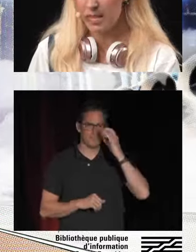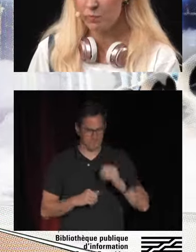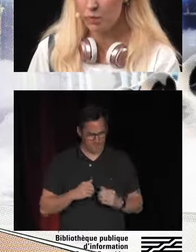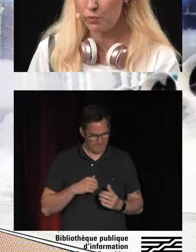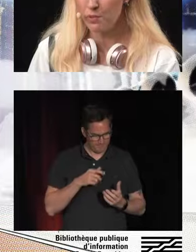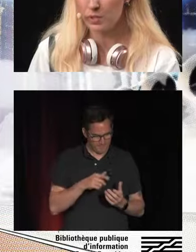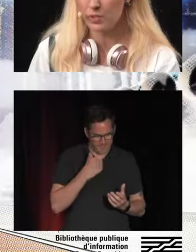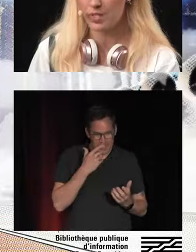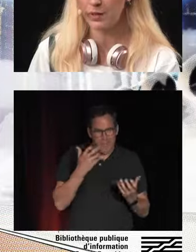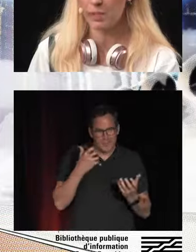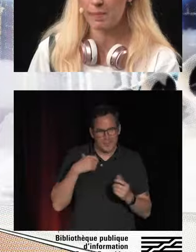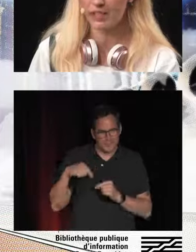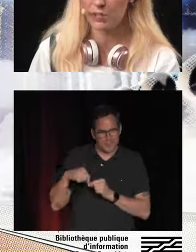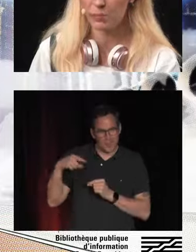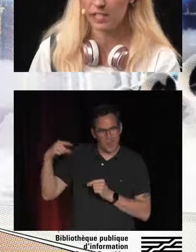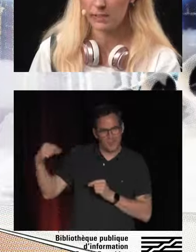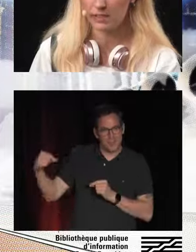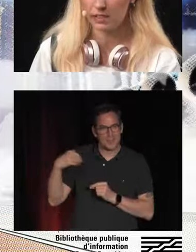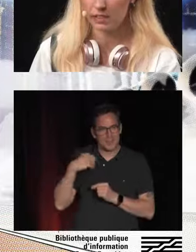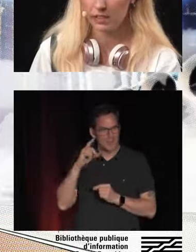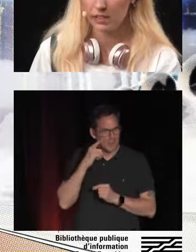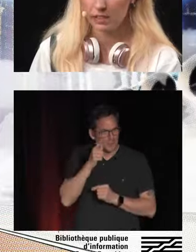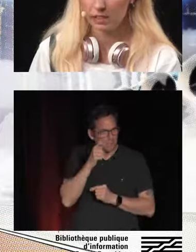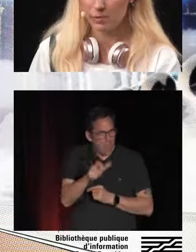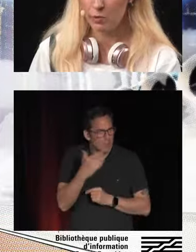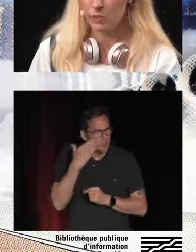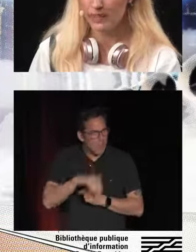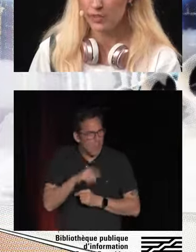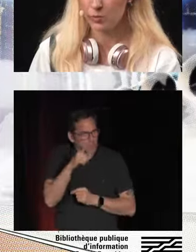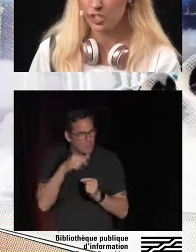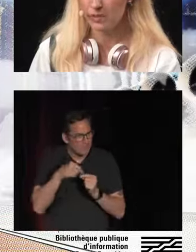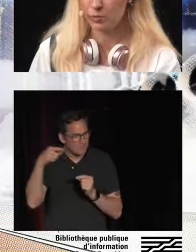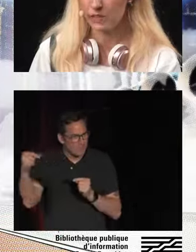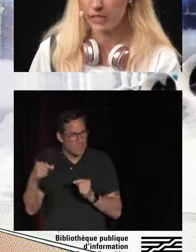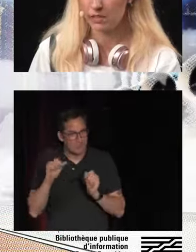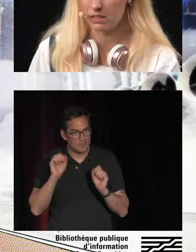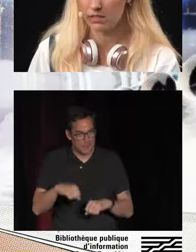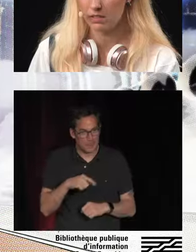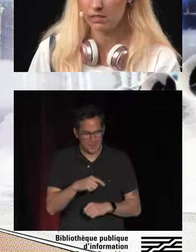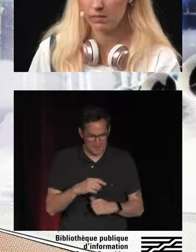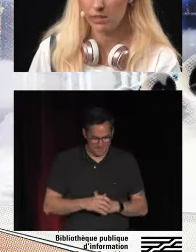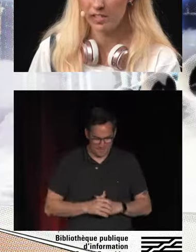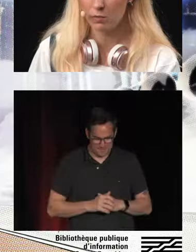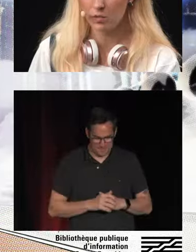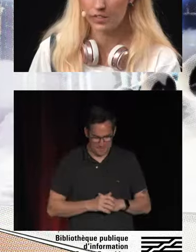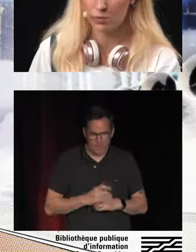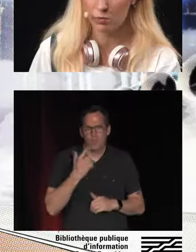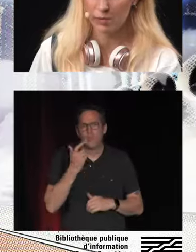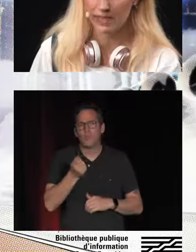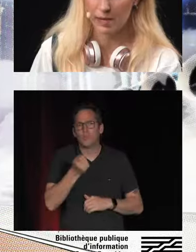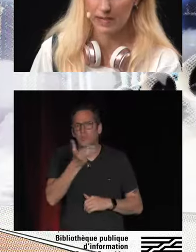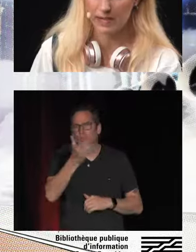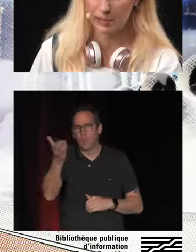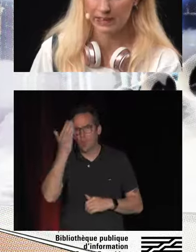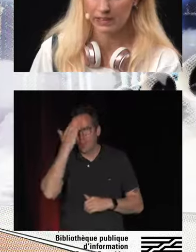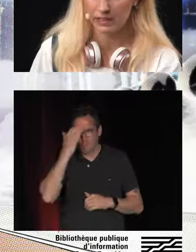Ici j'aimerais bien avoir une plume, parce que c'est vrai qu'on n'a pas parlé des objets, mais... On n'a pas beaucoup parlé des objets, mais donc il y a... Évidemment, vous connaissez tous